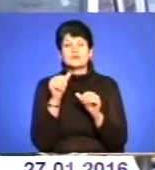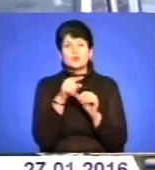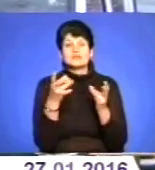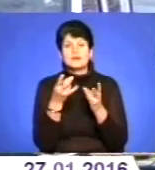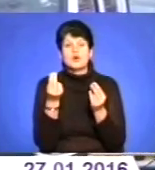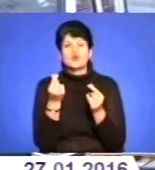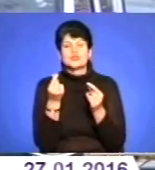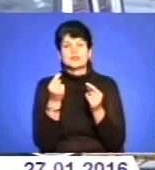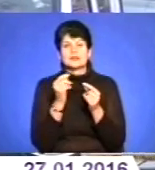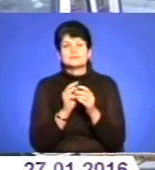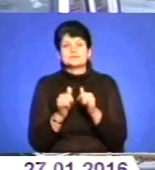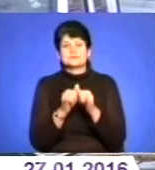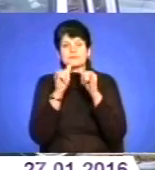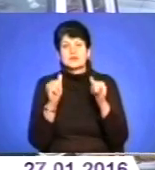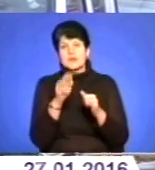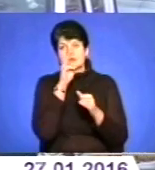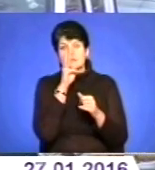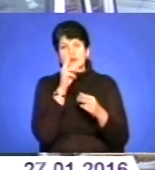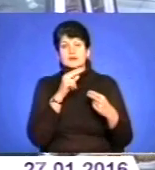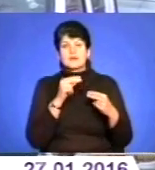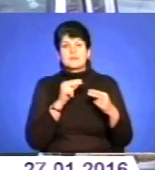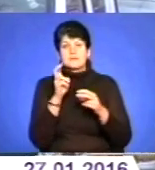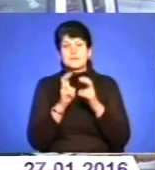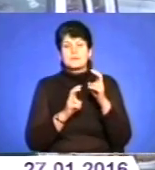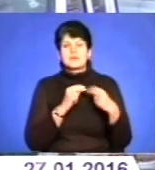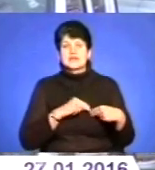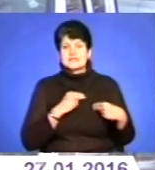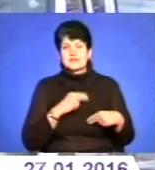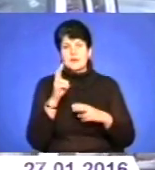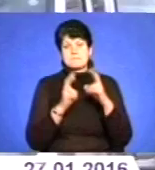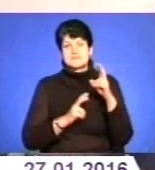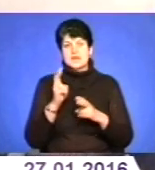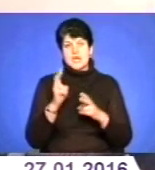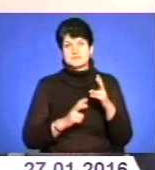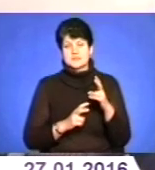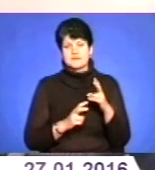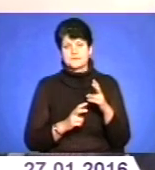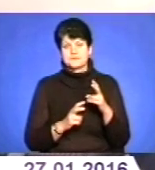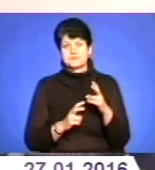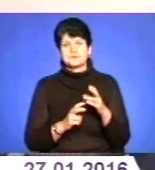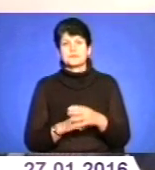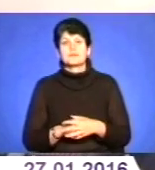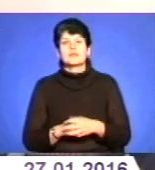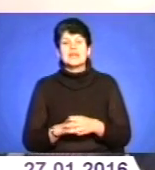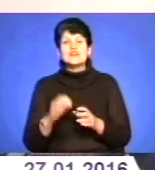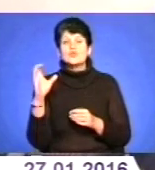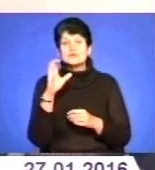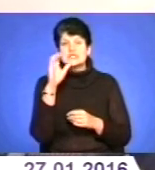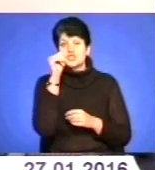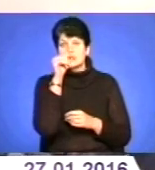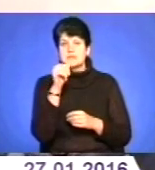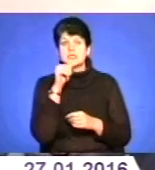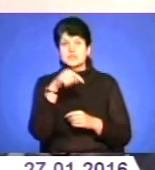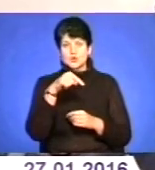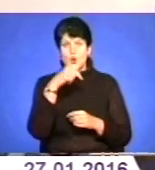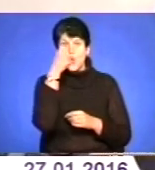гроші на індексацію заробітної плати працівникам підприємства, бо цього вимагає закон. В січні місяці цього